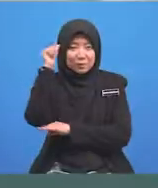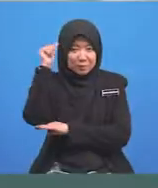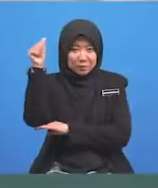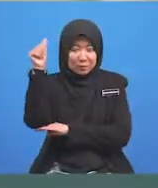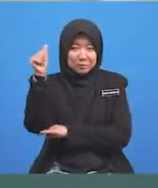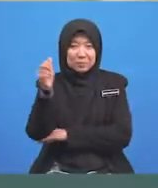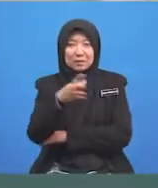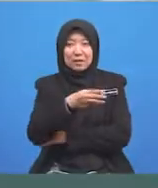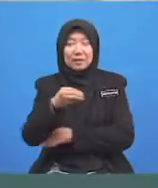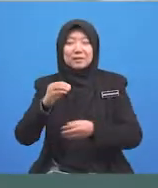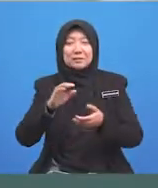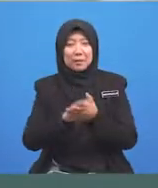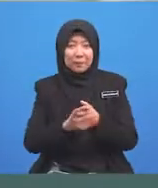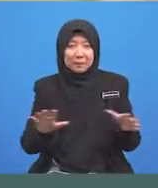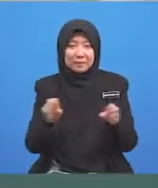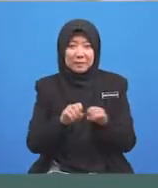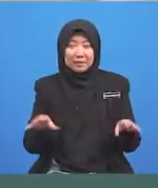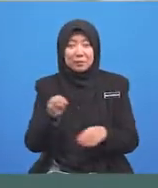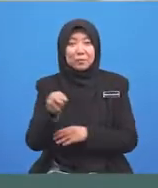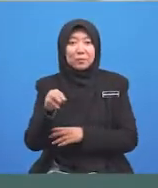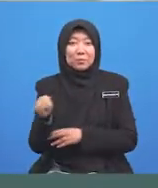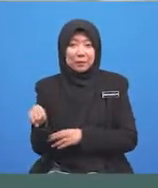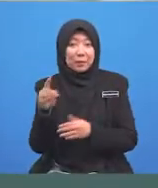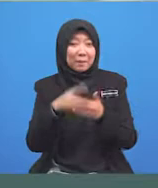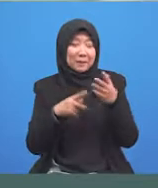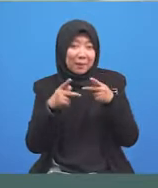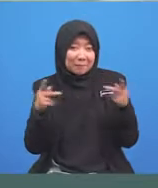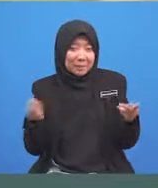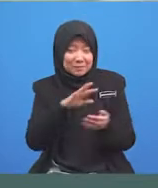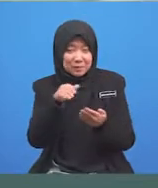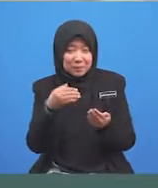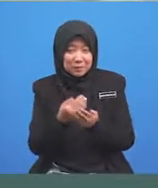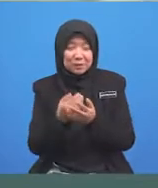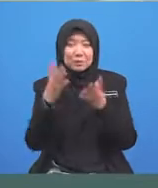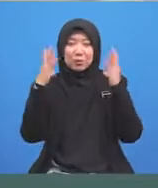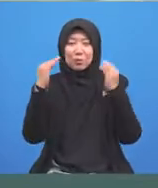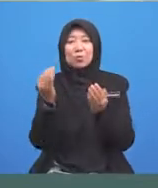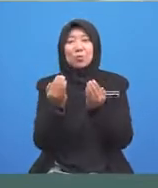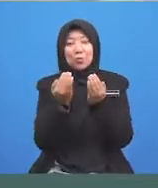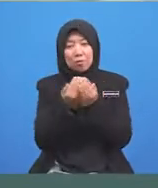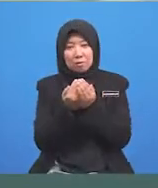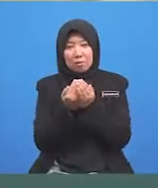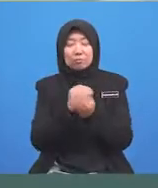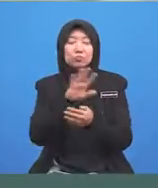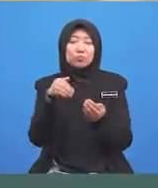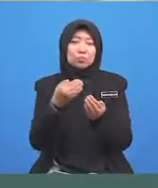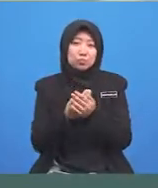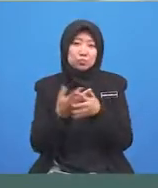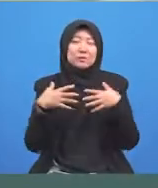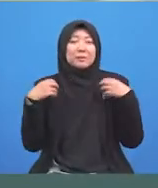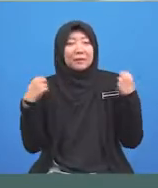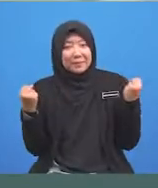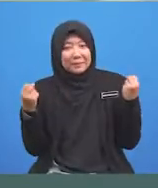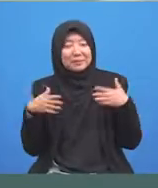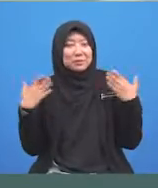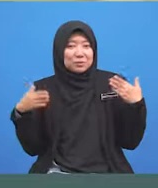Assalamualaikum dan selamat sejahtera murid-murid. Apa khabar semua? Cikgu doakan anda semua berada dalam keadaan sihat